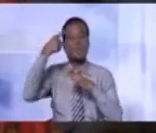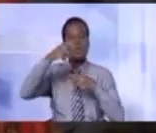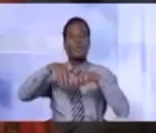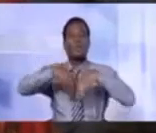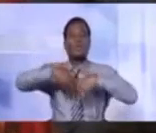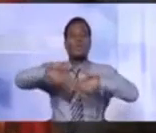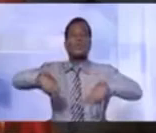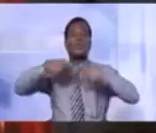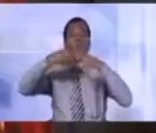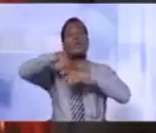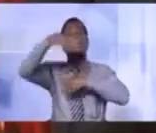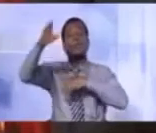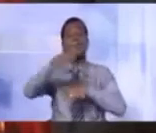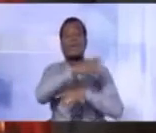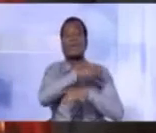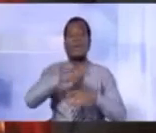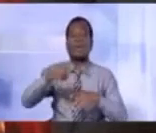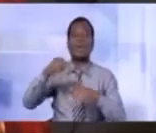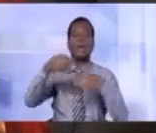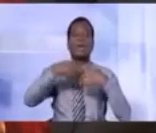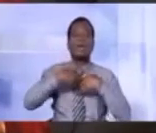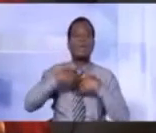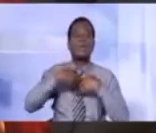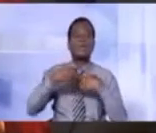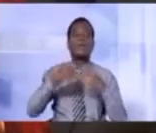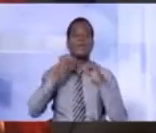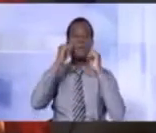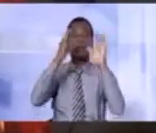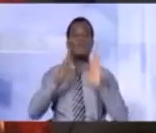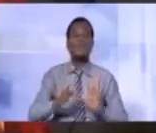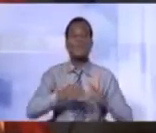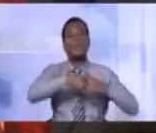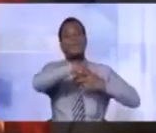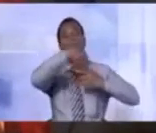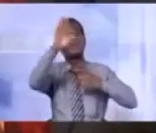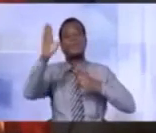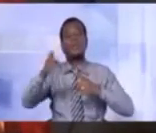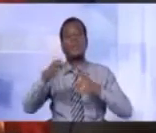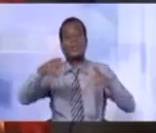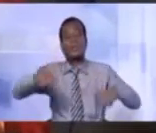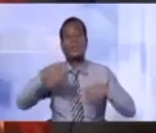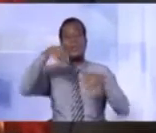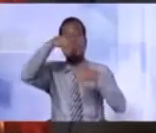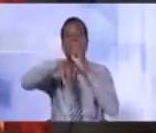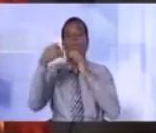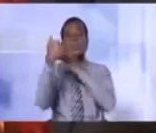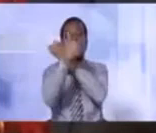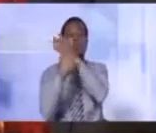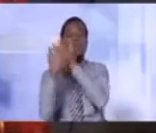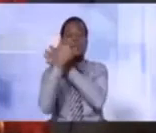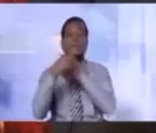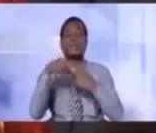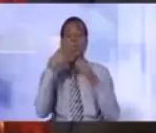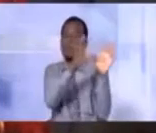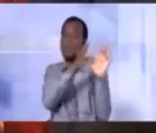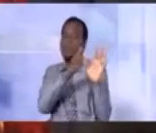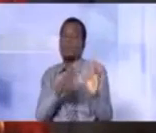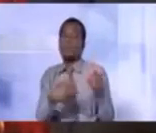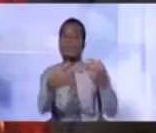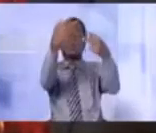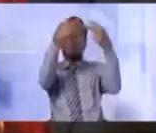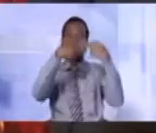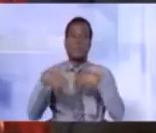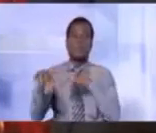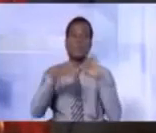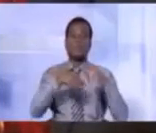évidemment avoir des concitoyens hors du territoire national qui ont peur de rentrer faire